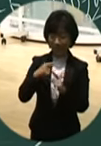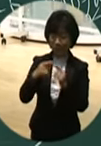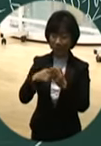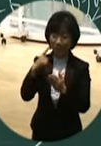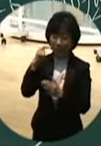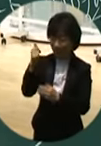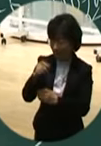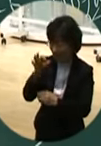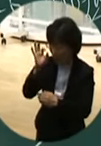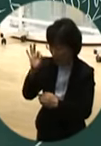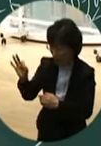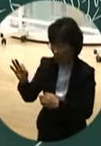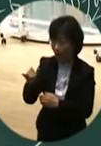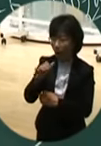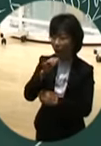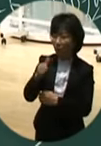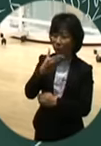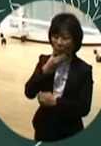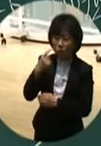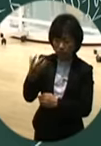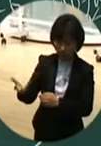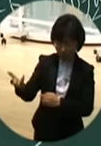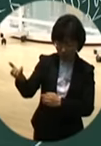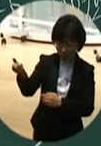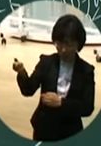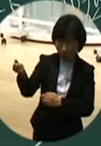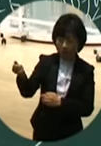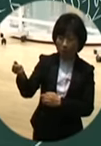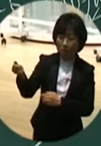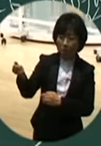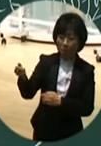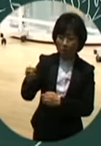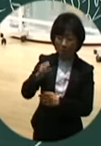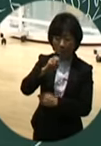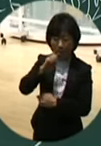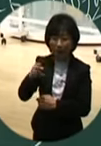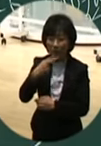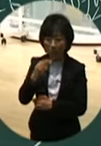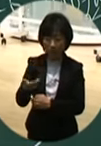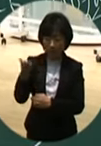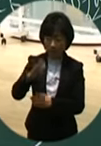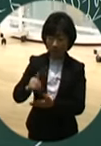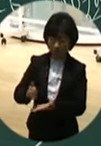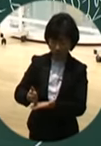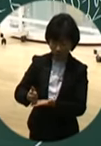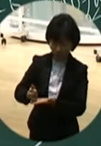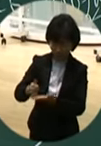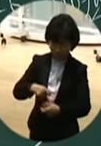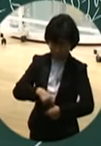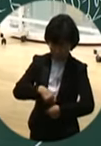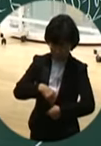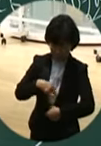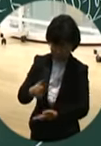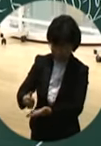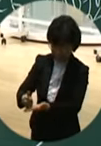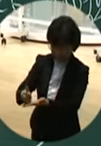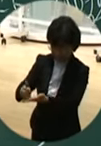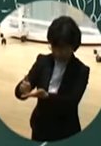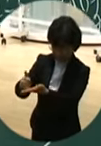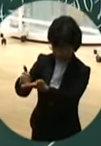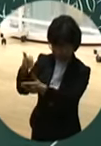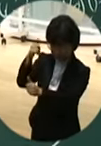gospel. 그러면요 말 안 해도 굉장히 존경합니다. Then even if he does not express it out loud, he will respect you.